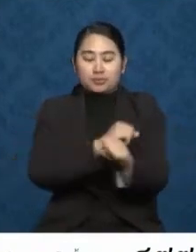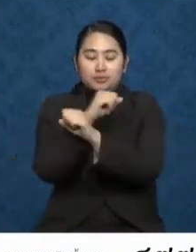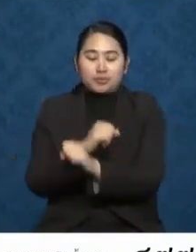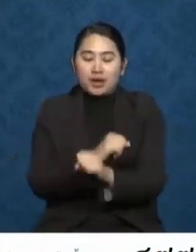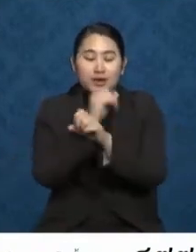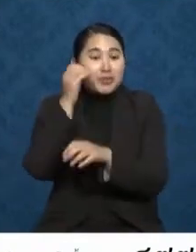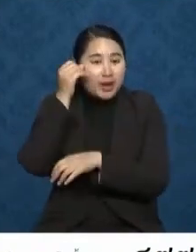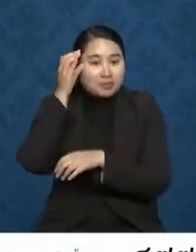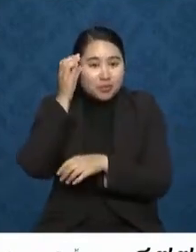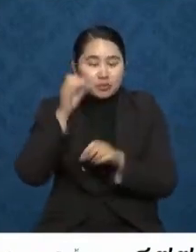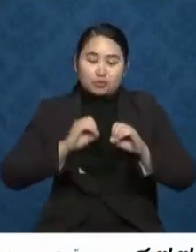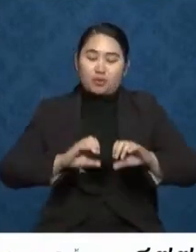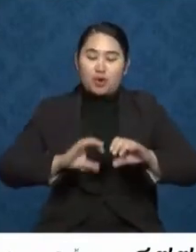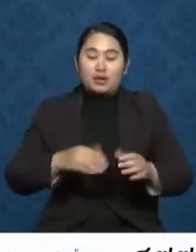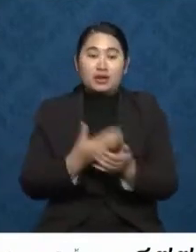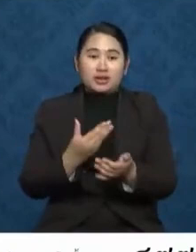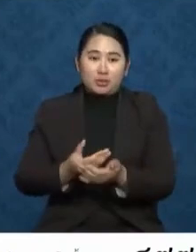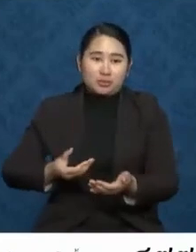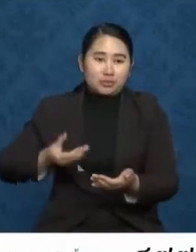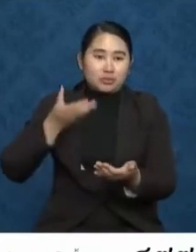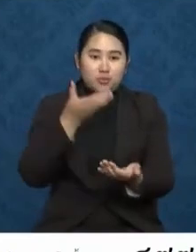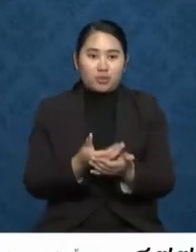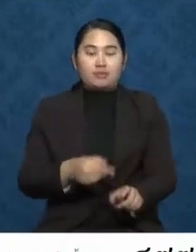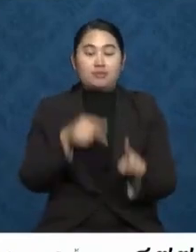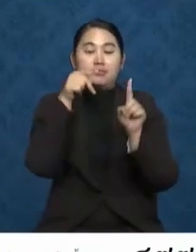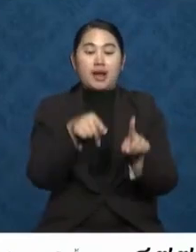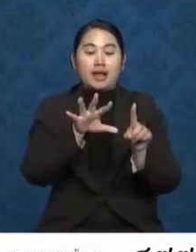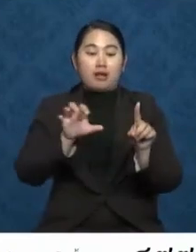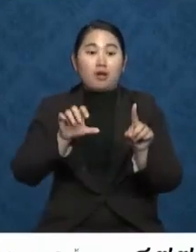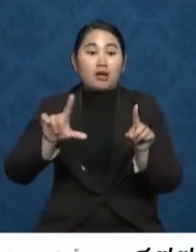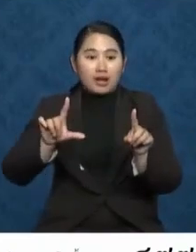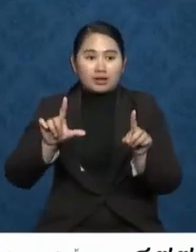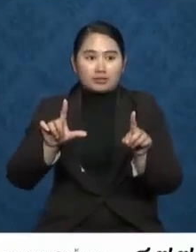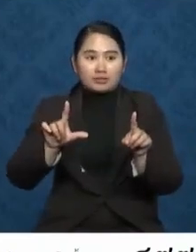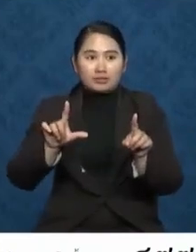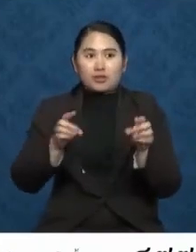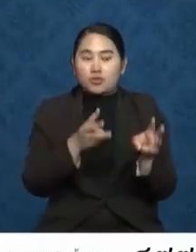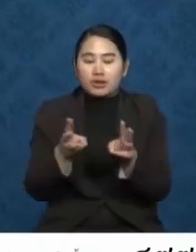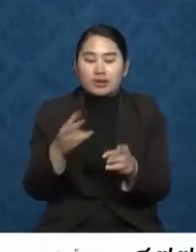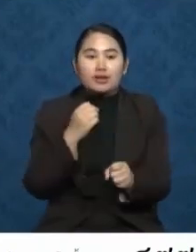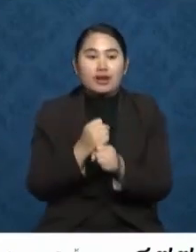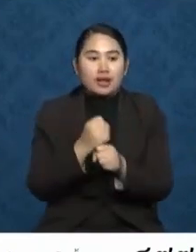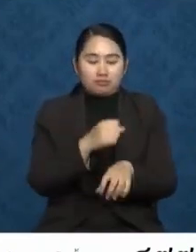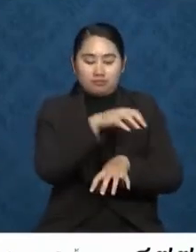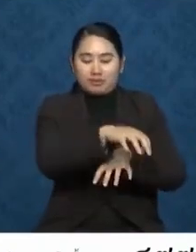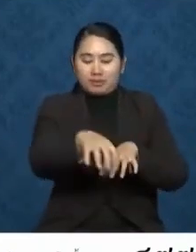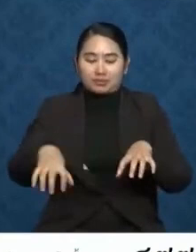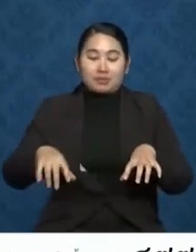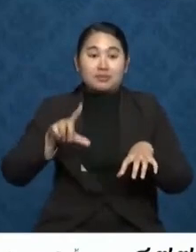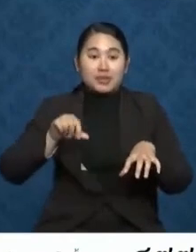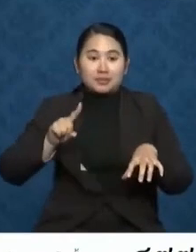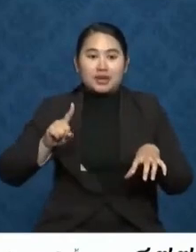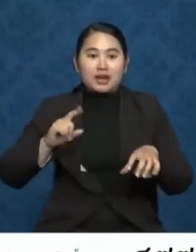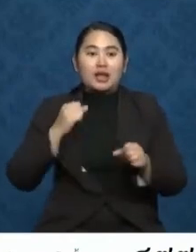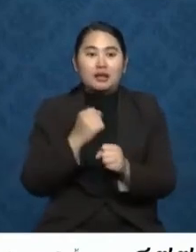และความรู้ความเข้าใจที่ต้องใช้เงินงบประมาณถึง 1,500 กว่าล้านบาทโดยใช้กลไกของหน่วยงานถึง21หน่วยมาทำเรื่องเดียว